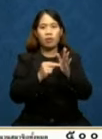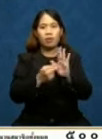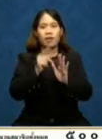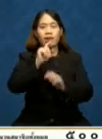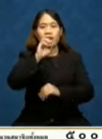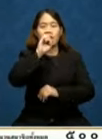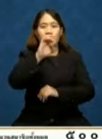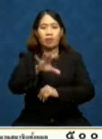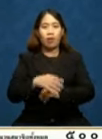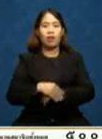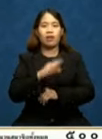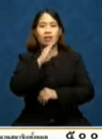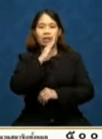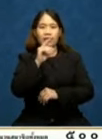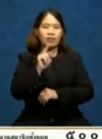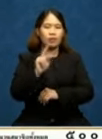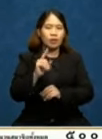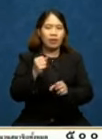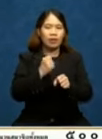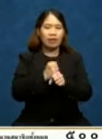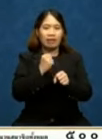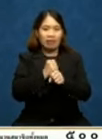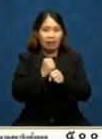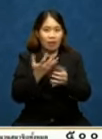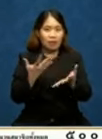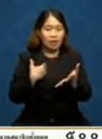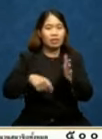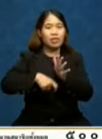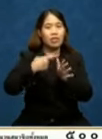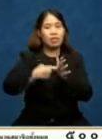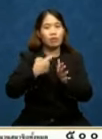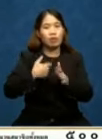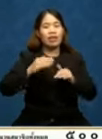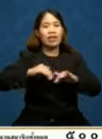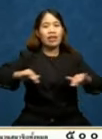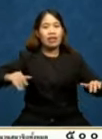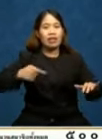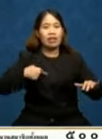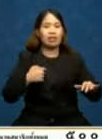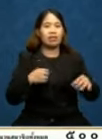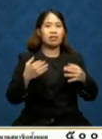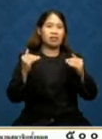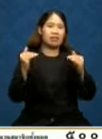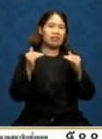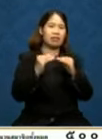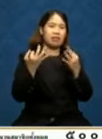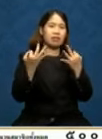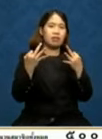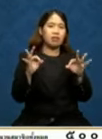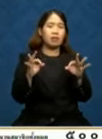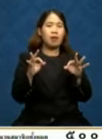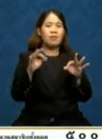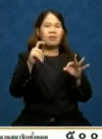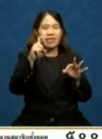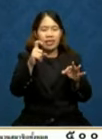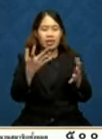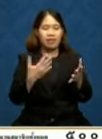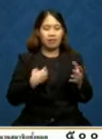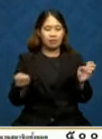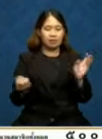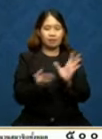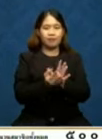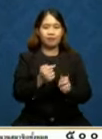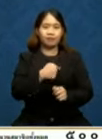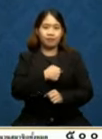หรือละเว้นการกระทำด้วยประการใดๆจนเป็นเหตุให้เด็กเสื่อมเสียเสรีภาพหรือเกิดอันตรายแก่ร่างกายหรือจิตใ